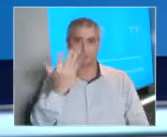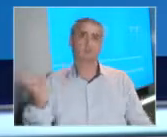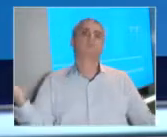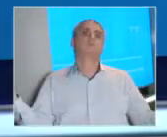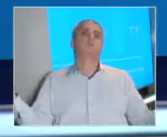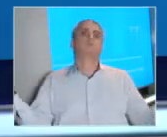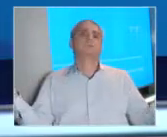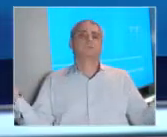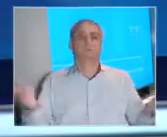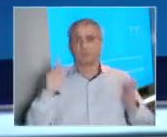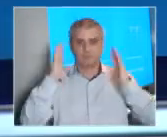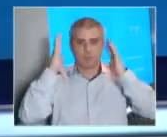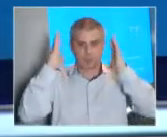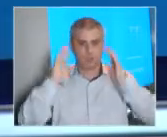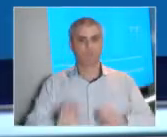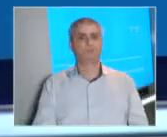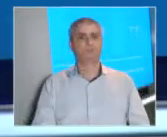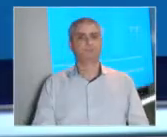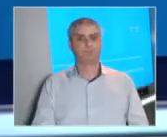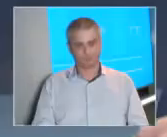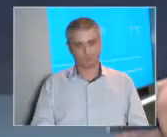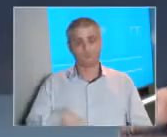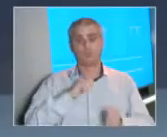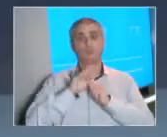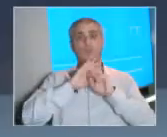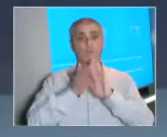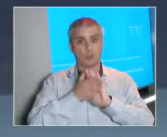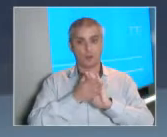אבל זה לא, לא חושב שזה נורא. אנחנו נשלם על הכל.